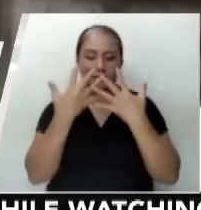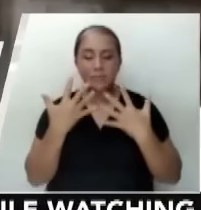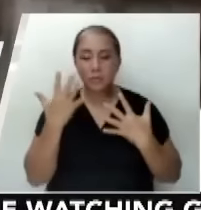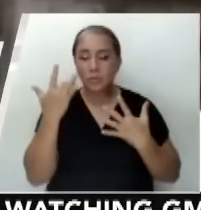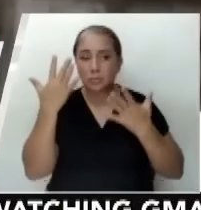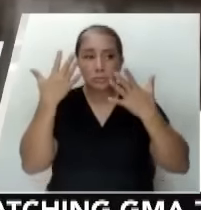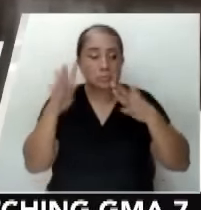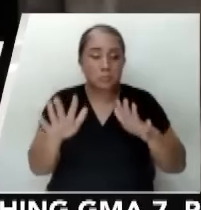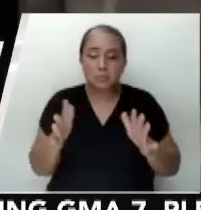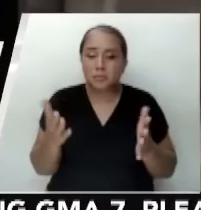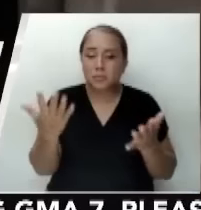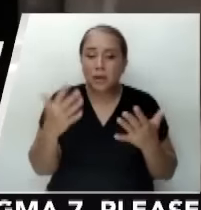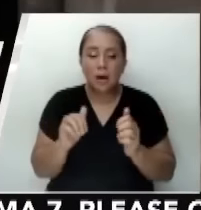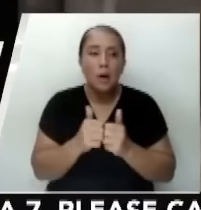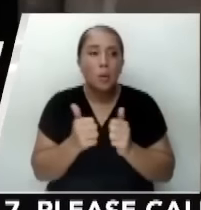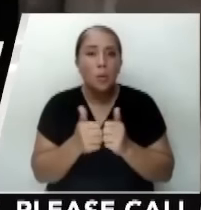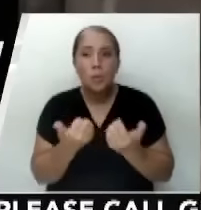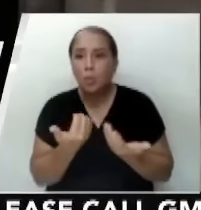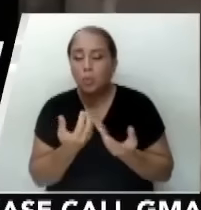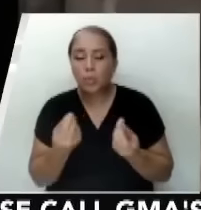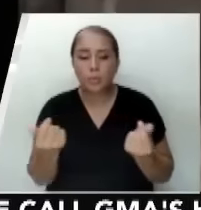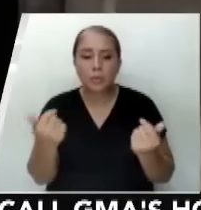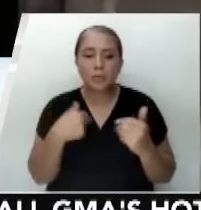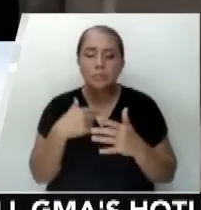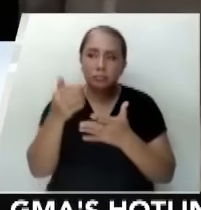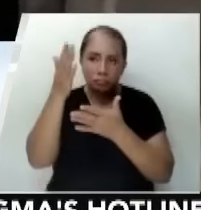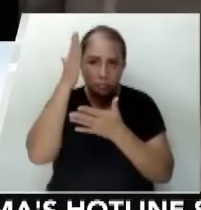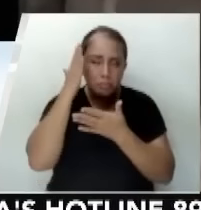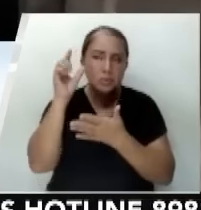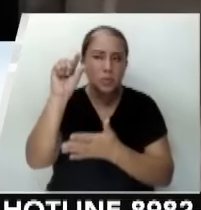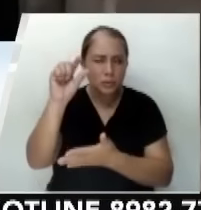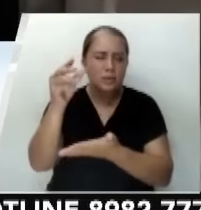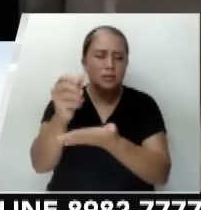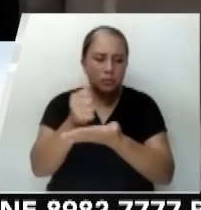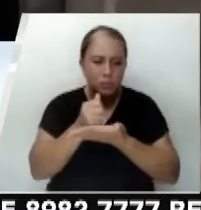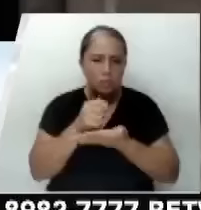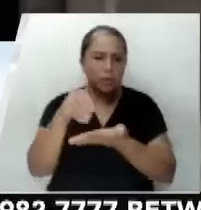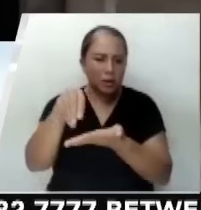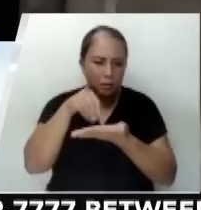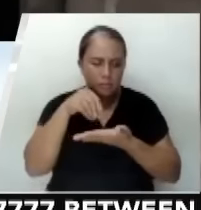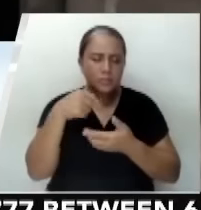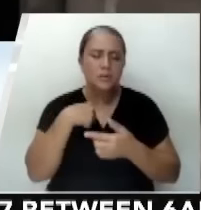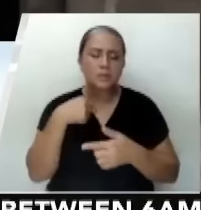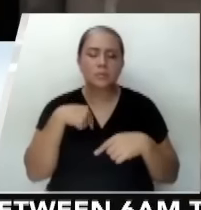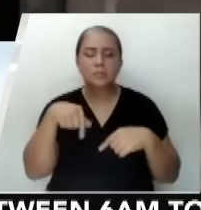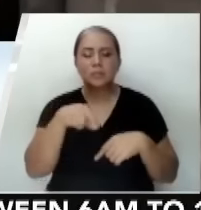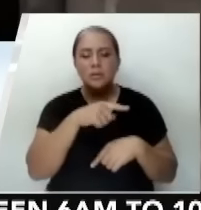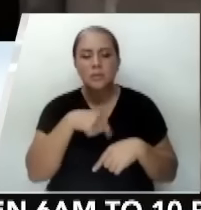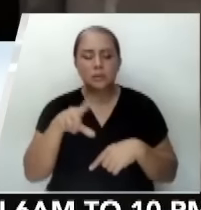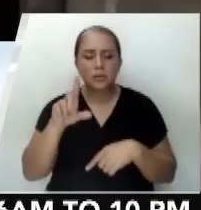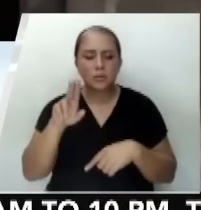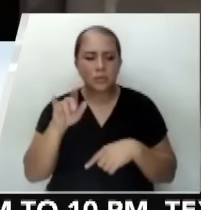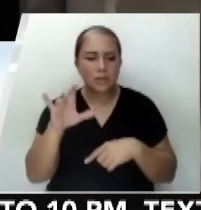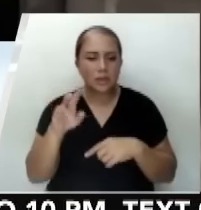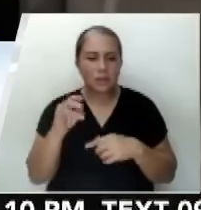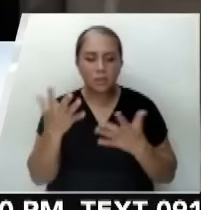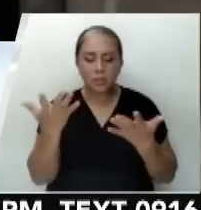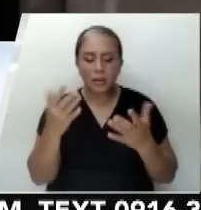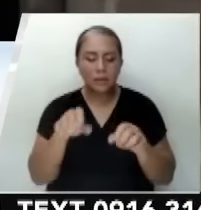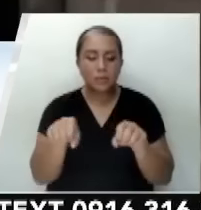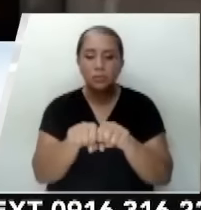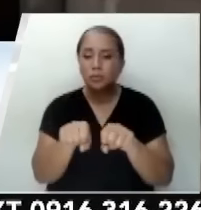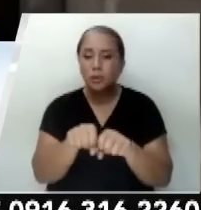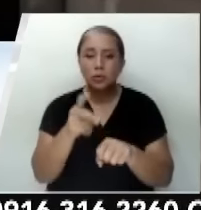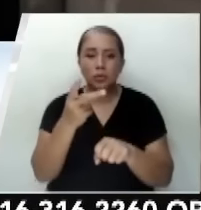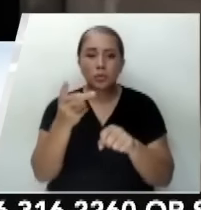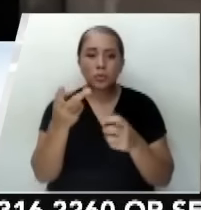paano babang. Konting tulong na lang po para po sa aming mga binaha dito sa Lucena. Wala na pong sapatos yung dalawang anak kong